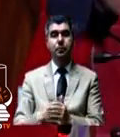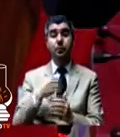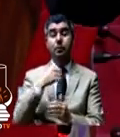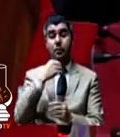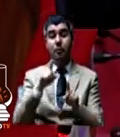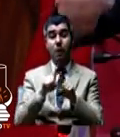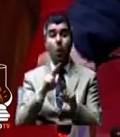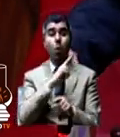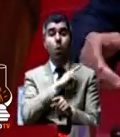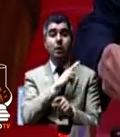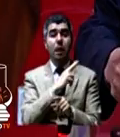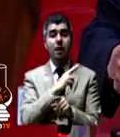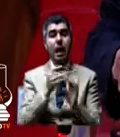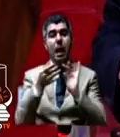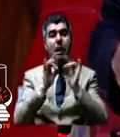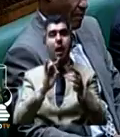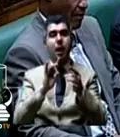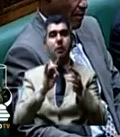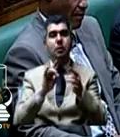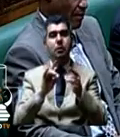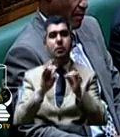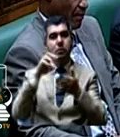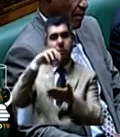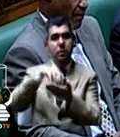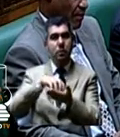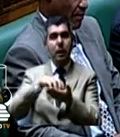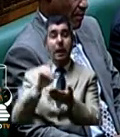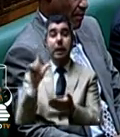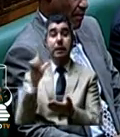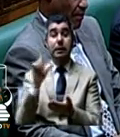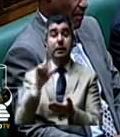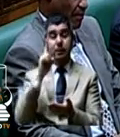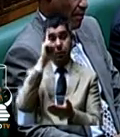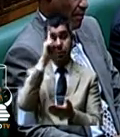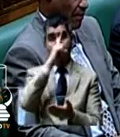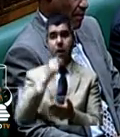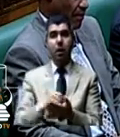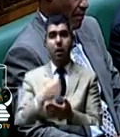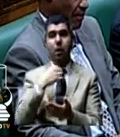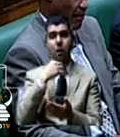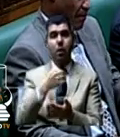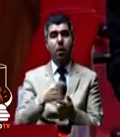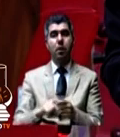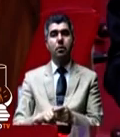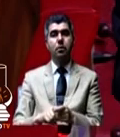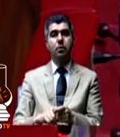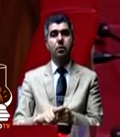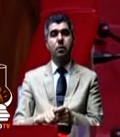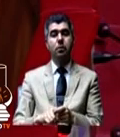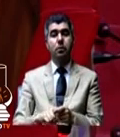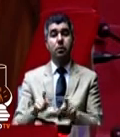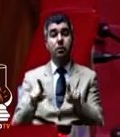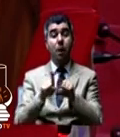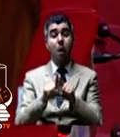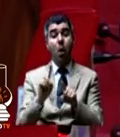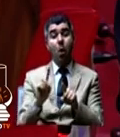الاساتذه غادي يحطوا الدروس ديالهم في الانترنت. نهار الاثنين ان شاء الله، واللي بغى يحضر معنا في السيناريستي، غادي